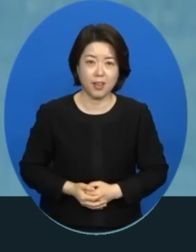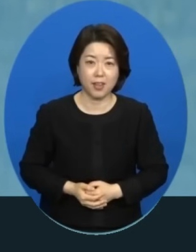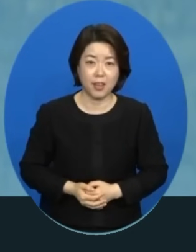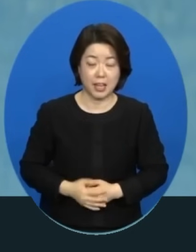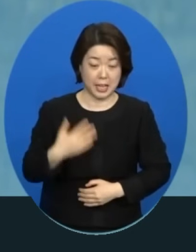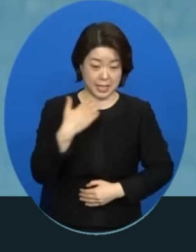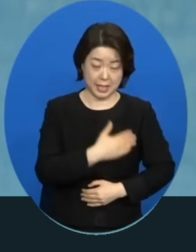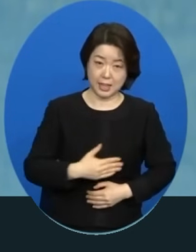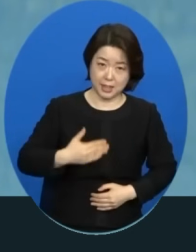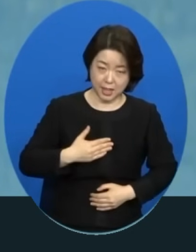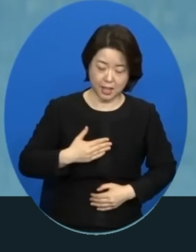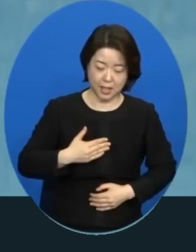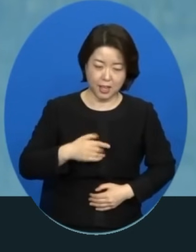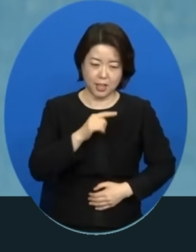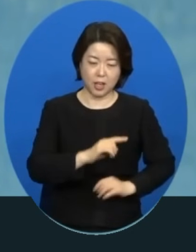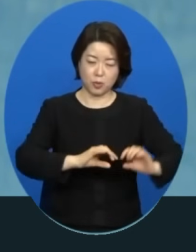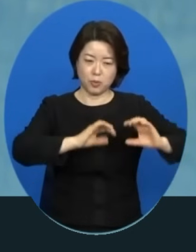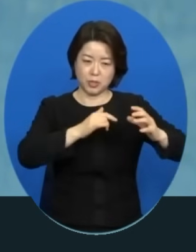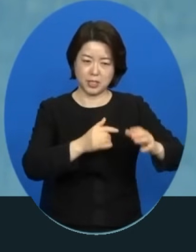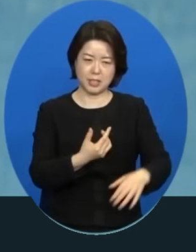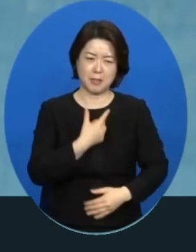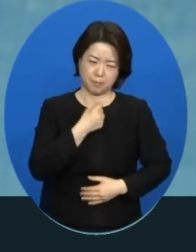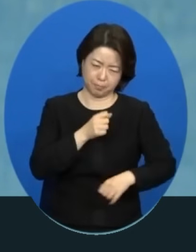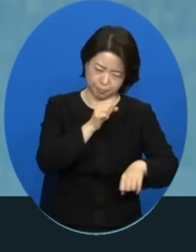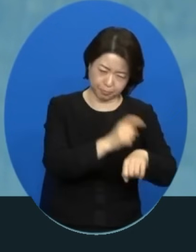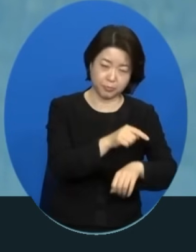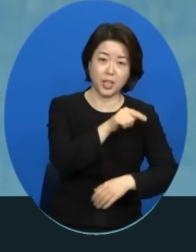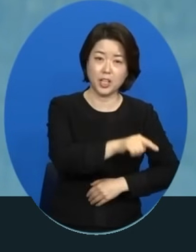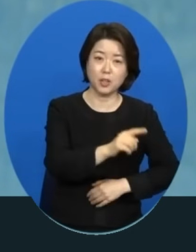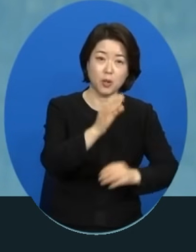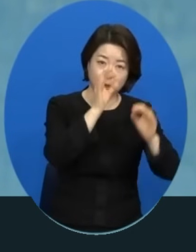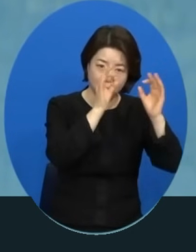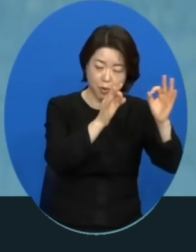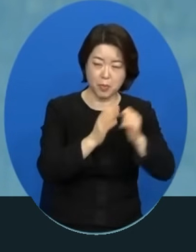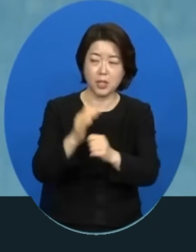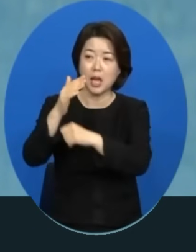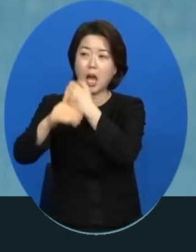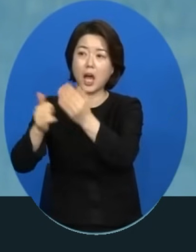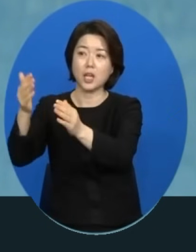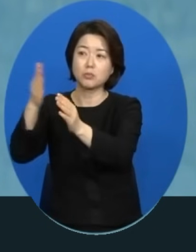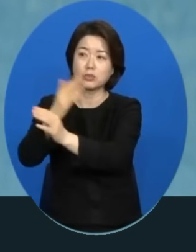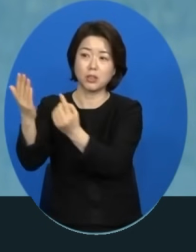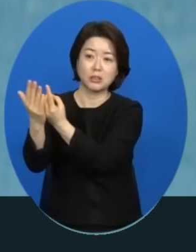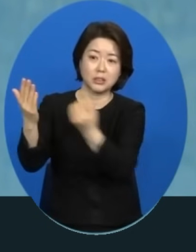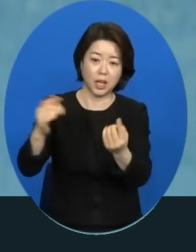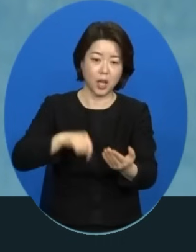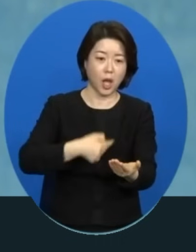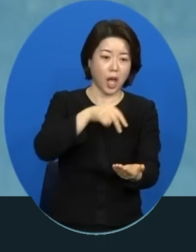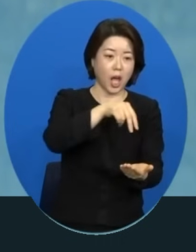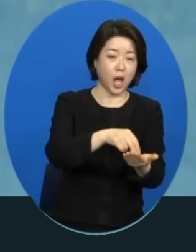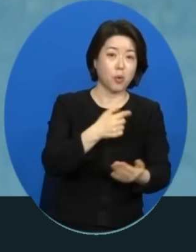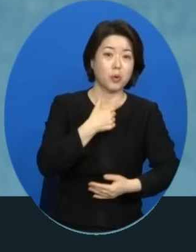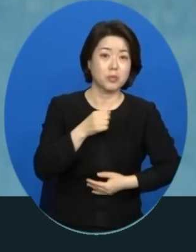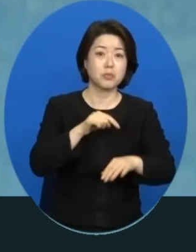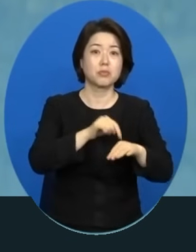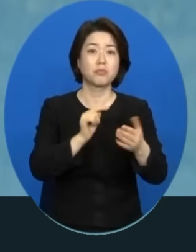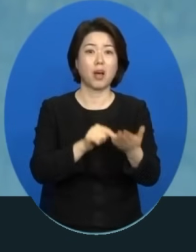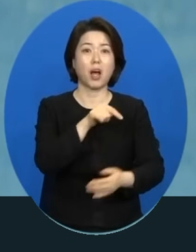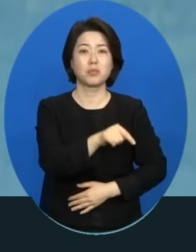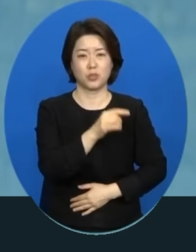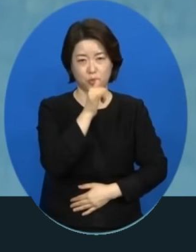이 세속성이라고 하는 본질은 뭐냐면 하나님으로부터 독립하고자 하는 마음입니다.